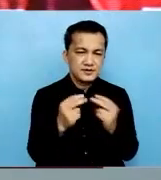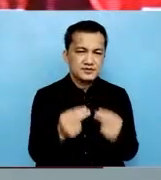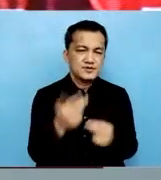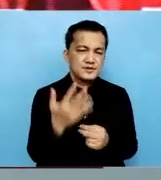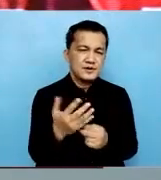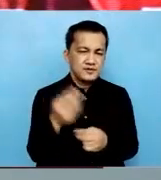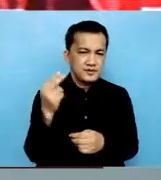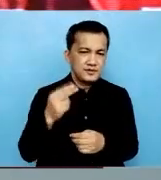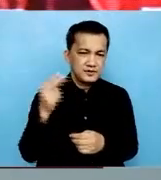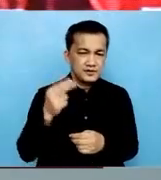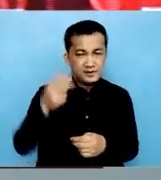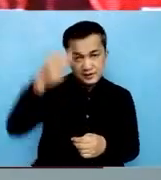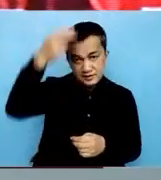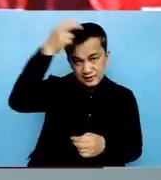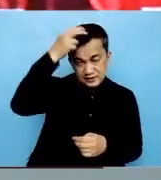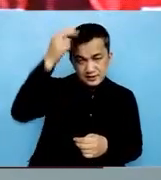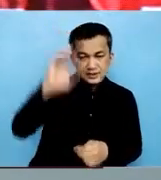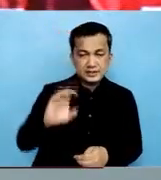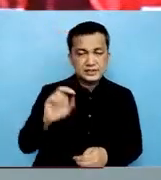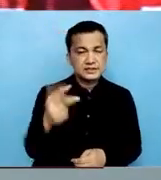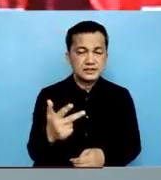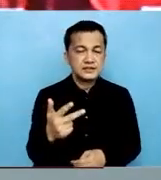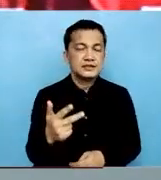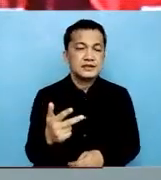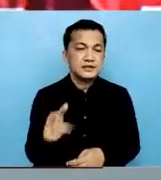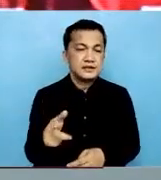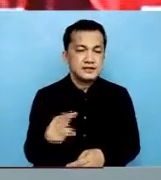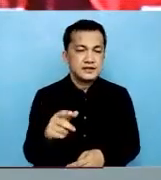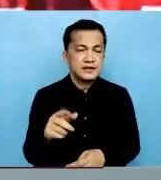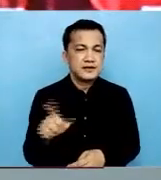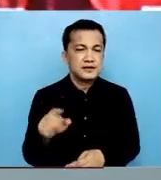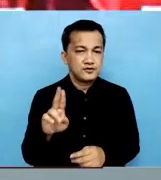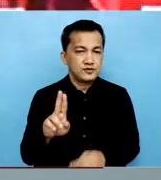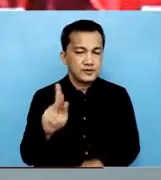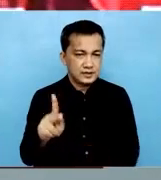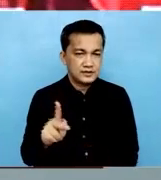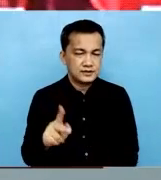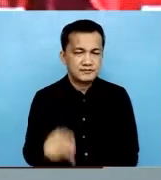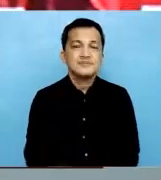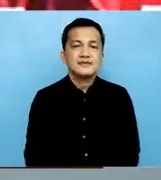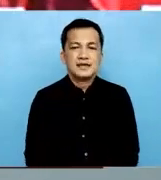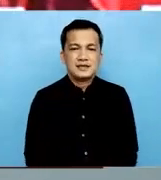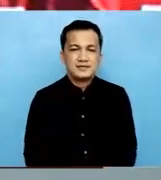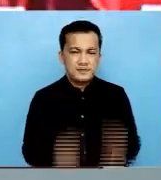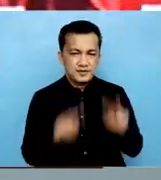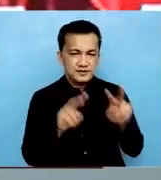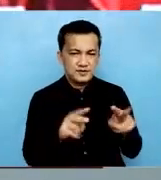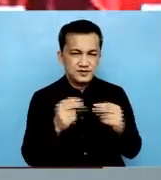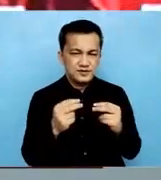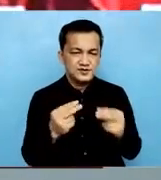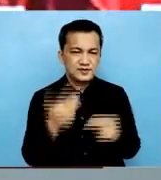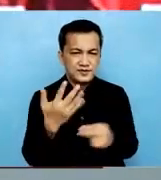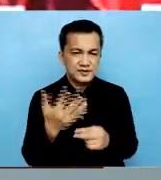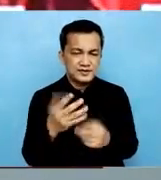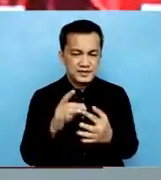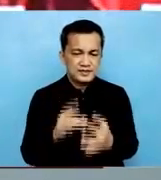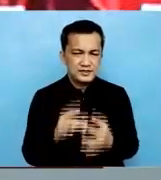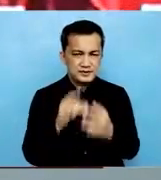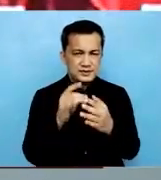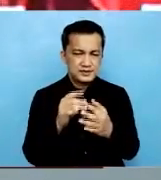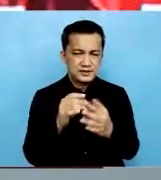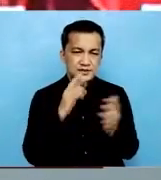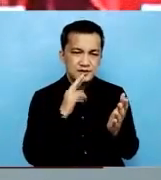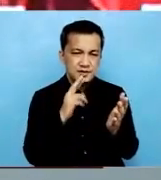makasaysayang koronasyon ni King Charles III ng Britanya. Panoorin ang News 5 special coverage na